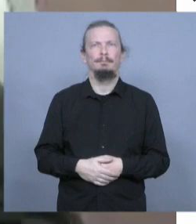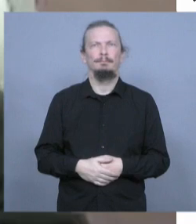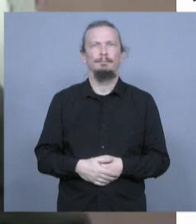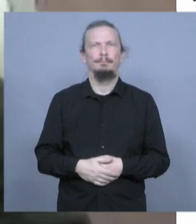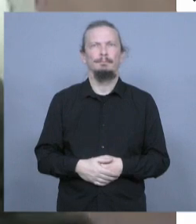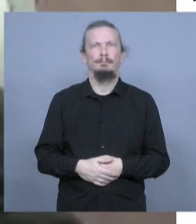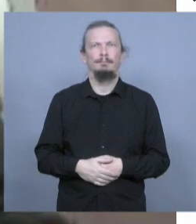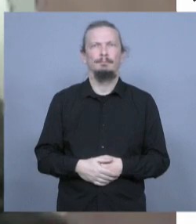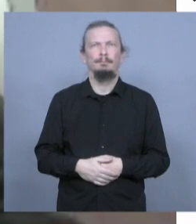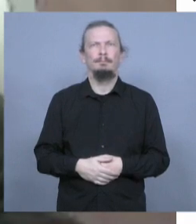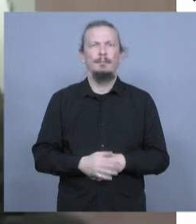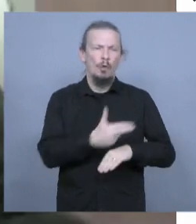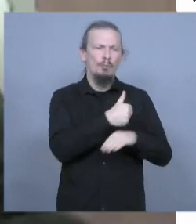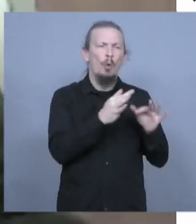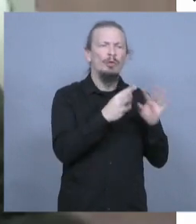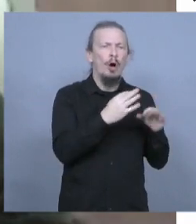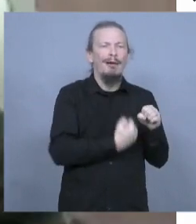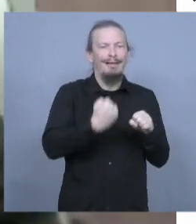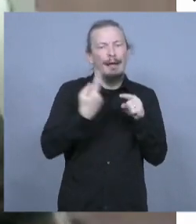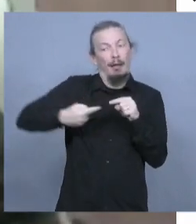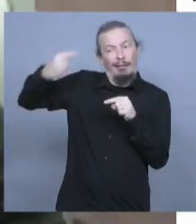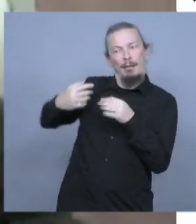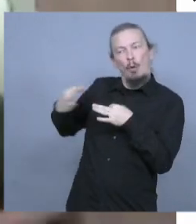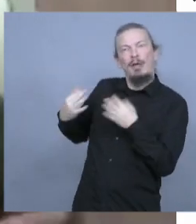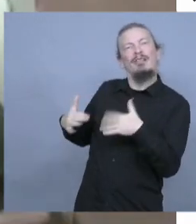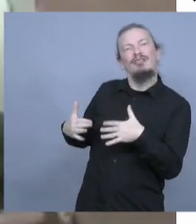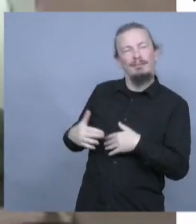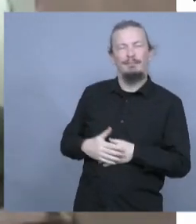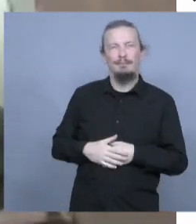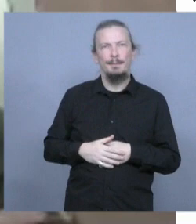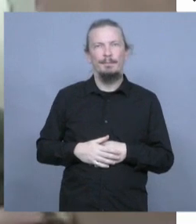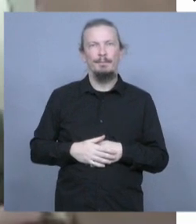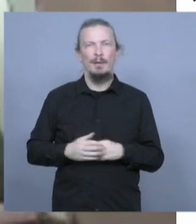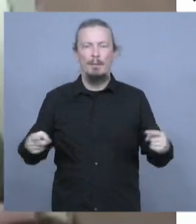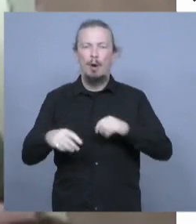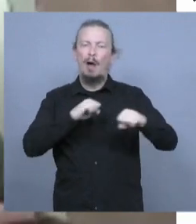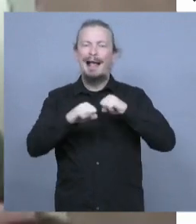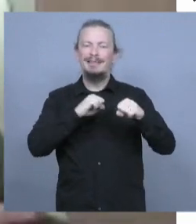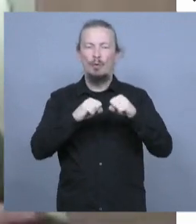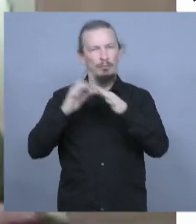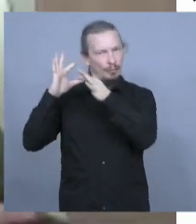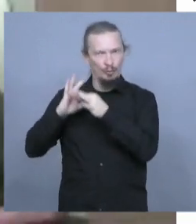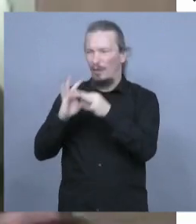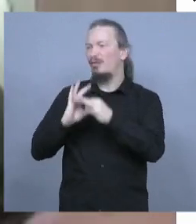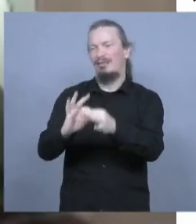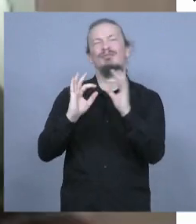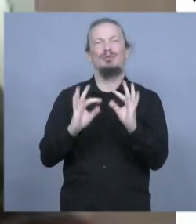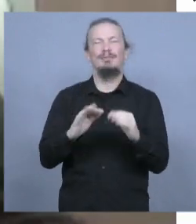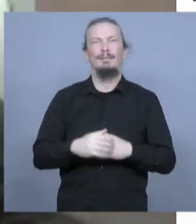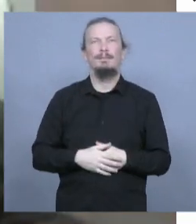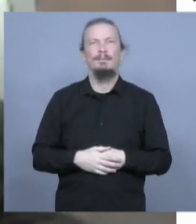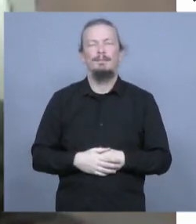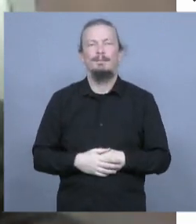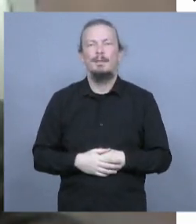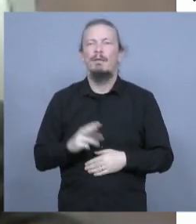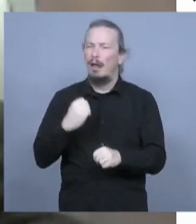Le bureau des temps a été mis en place au dernier mandat, chers collègues, et ce plan d'action s'ancre largement dans la continuité du premier. Nous saluons la